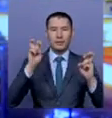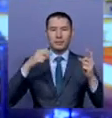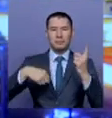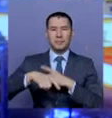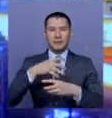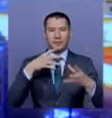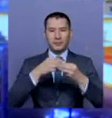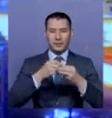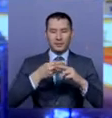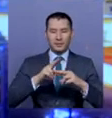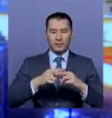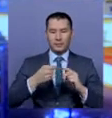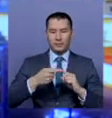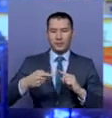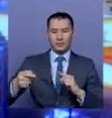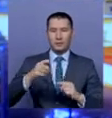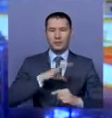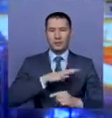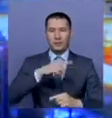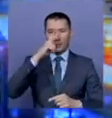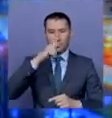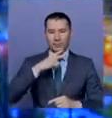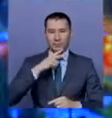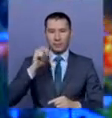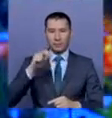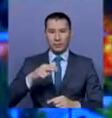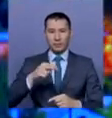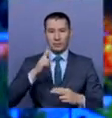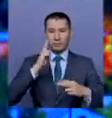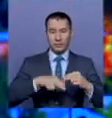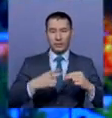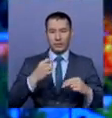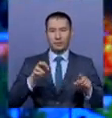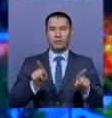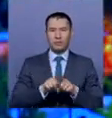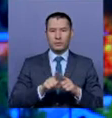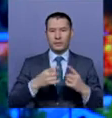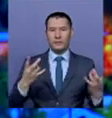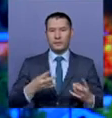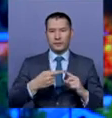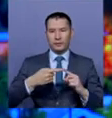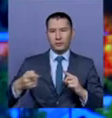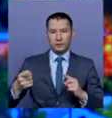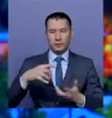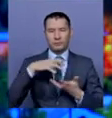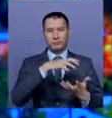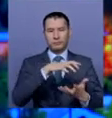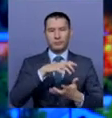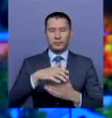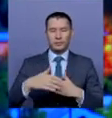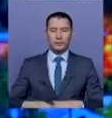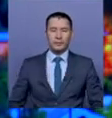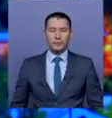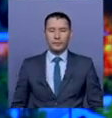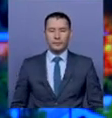жүргізіліп жатқан жұмыстар елде төтінше жағдай аяқталса да жалғасып жатыр. 400 мың тұрғыны бар ауданда қазір 35 мыңнан астам